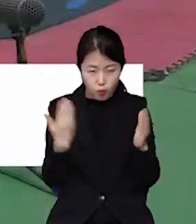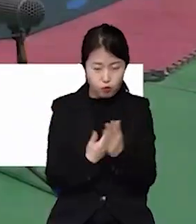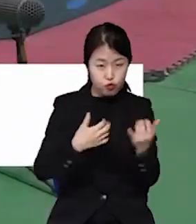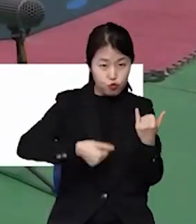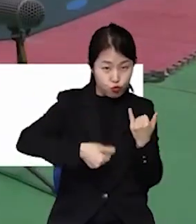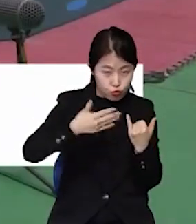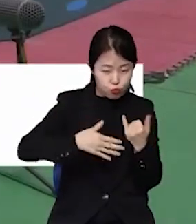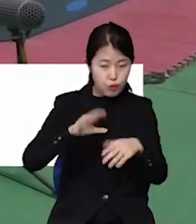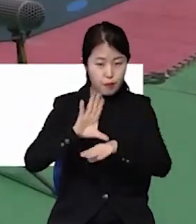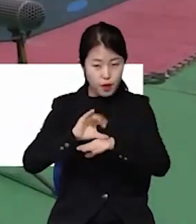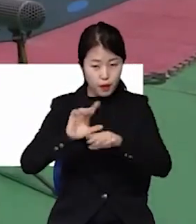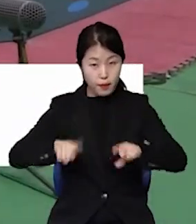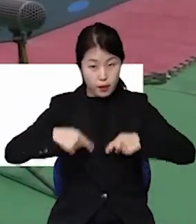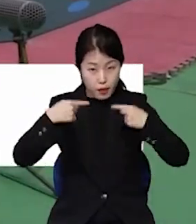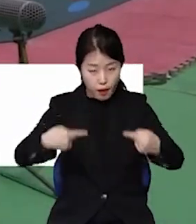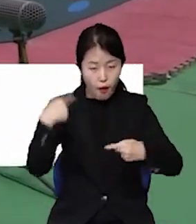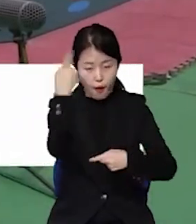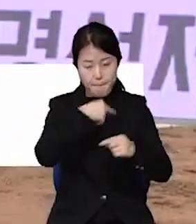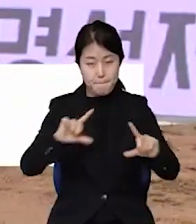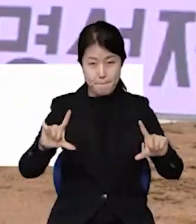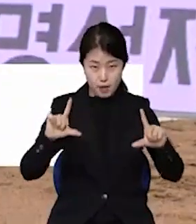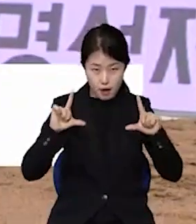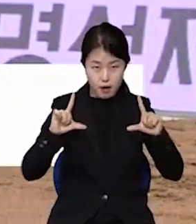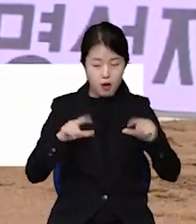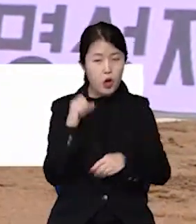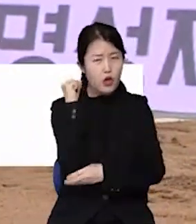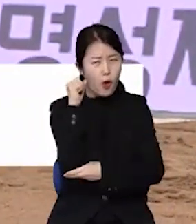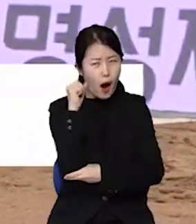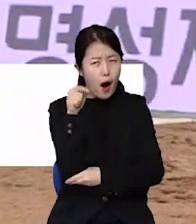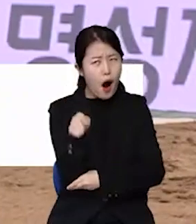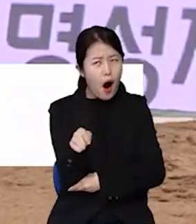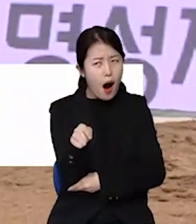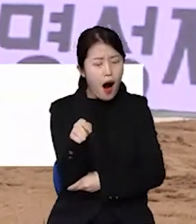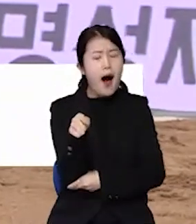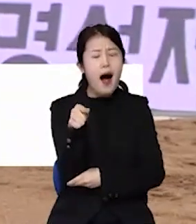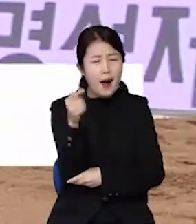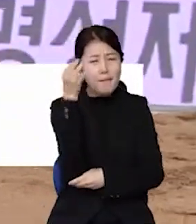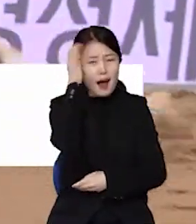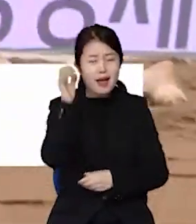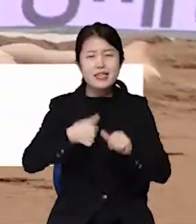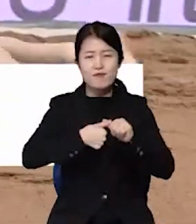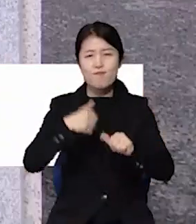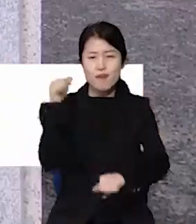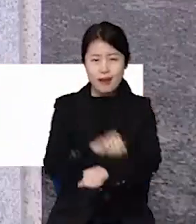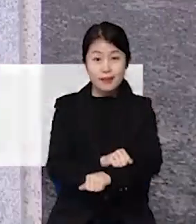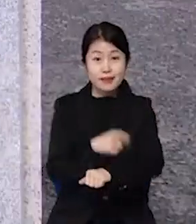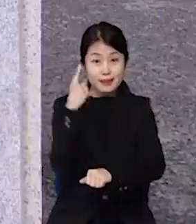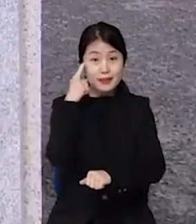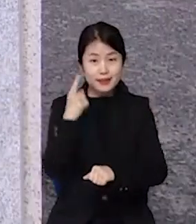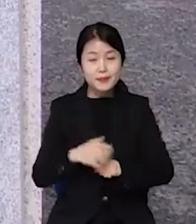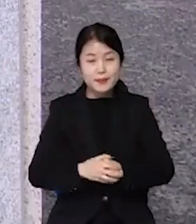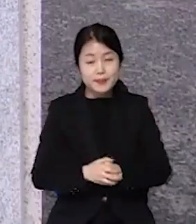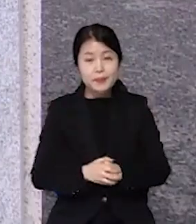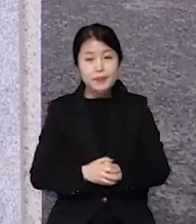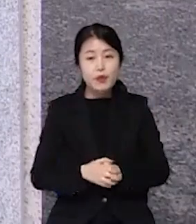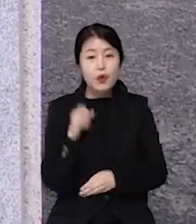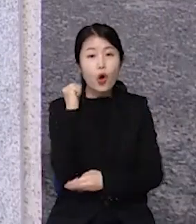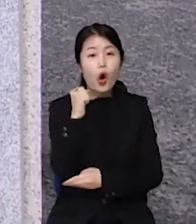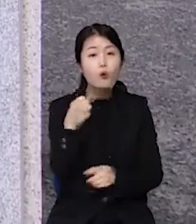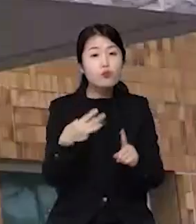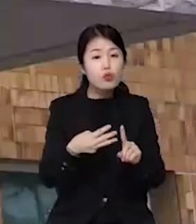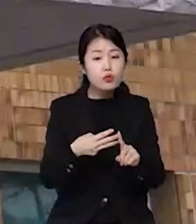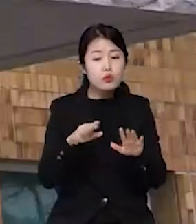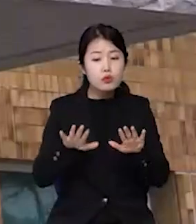유튜브에 출연하며 인지도도 높아져 영암하면 씨름이라는 수식어가 붙고 있습니다. 하지만 영암군은